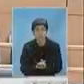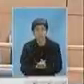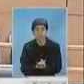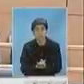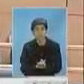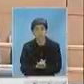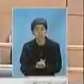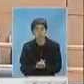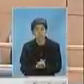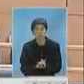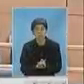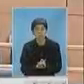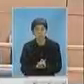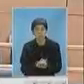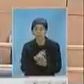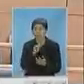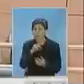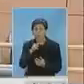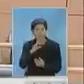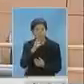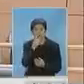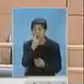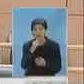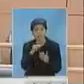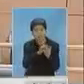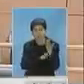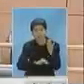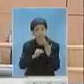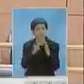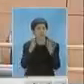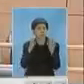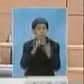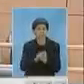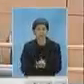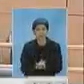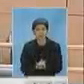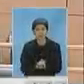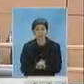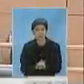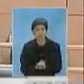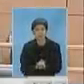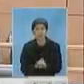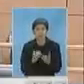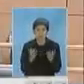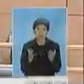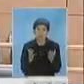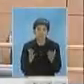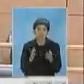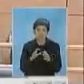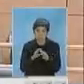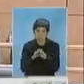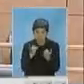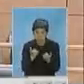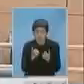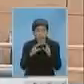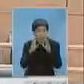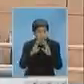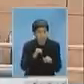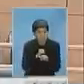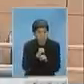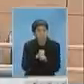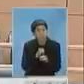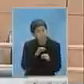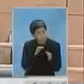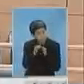นั้นก็ไม่มีนปชแดงทั้งแผ่นดินในวันนี้เพราะฉะนั้นต้นสายปลายเหตุเป็นอย่างไรมันต้อง